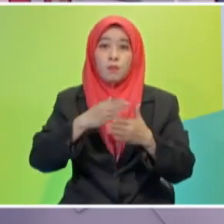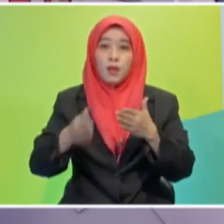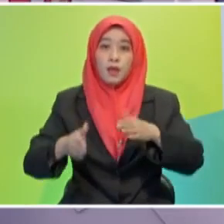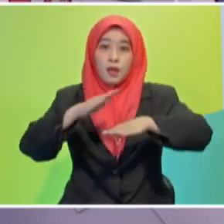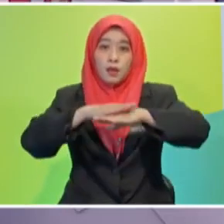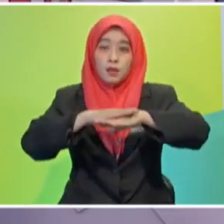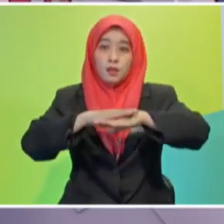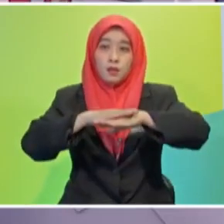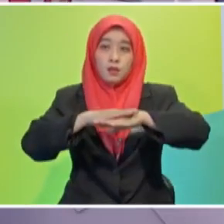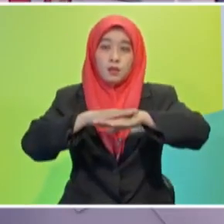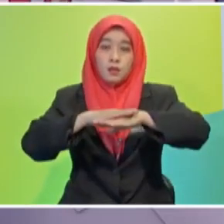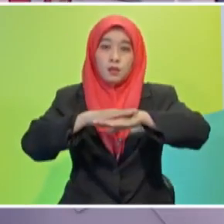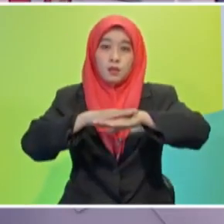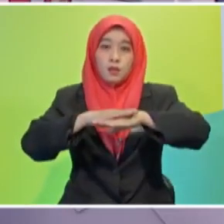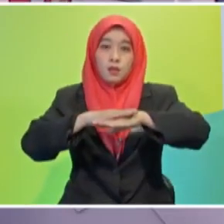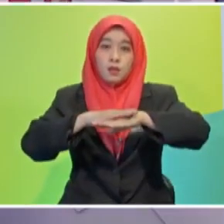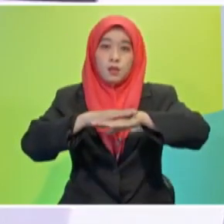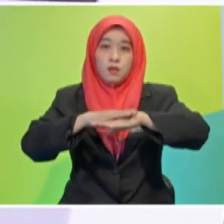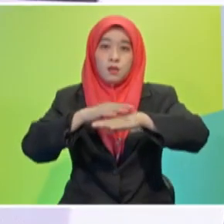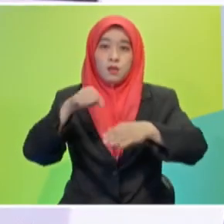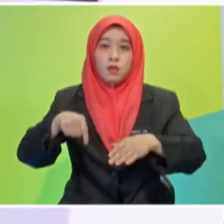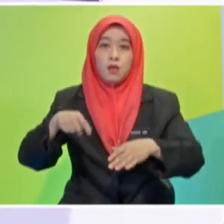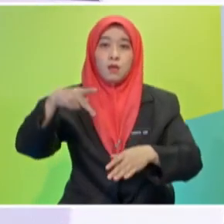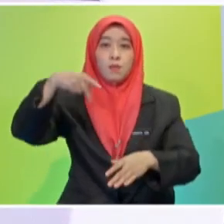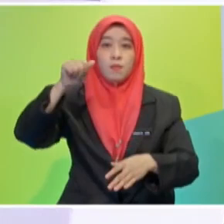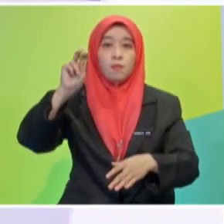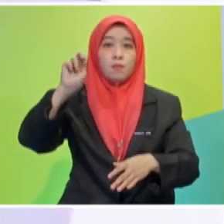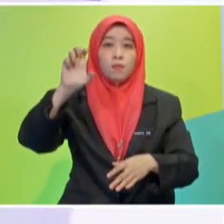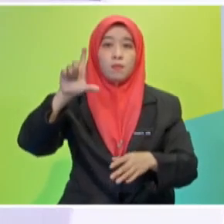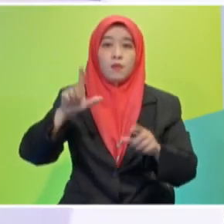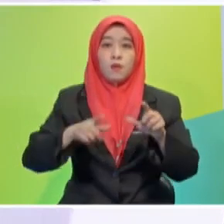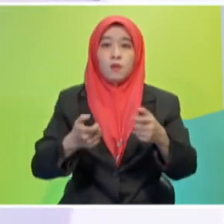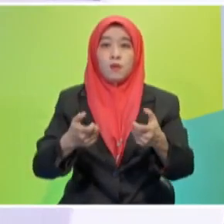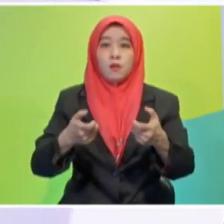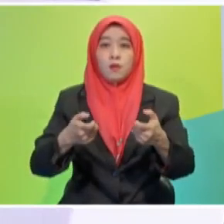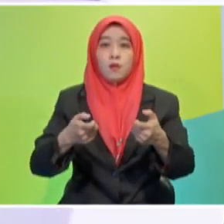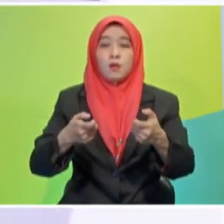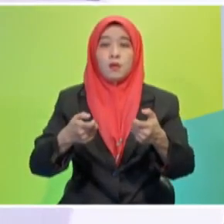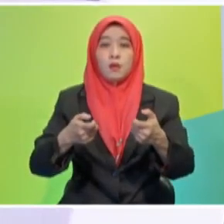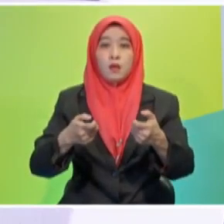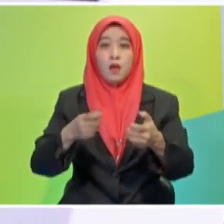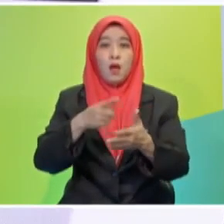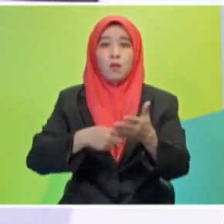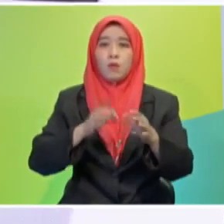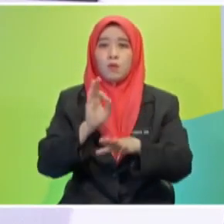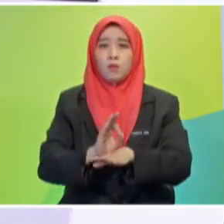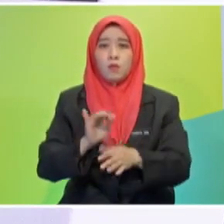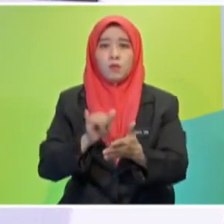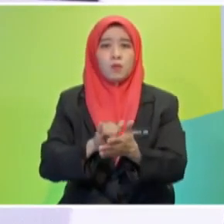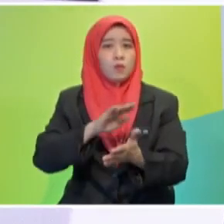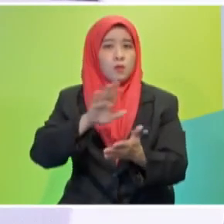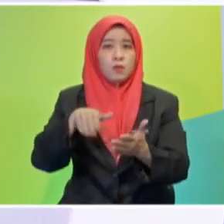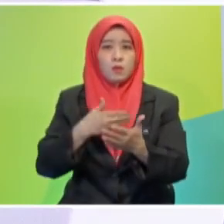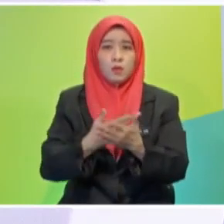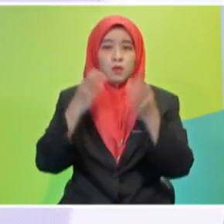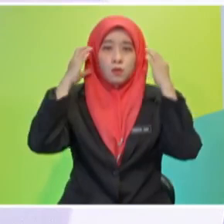ini ialah panel kawalan. Panel kawalan. Apa fungsi tu semua? Kejap lagi